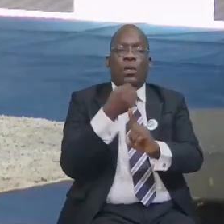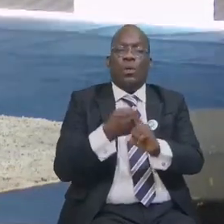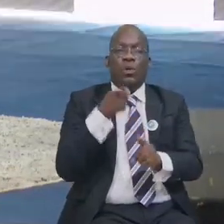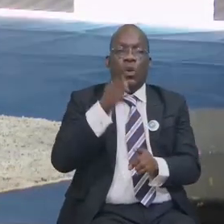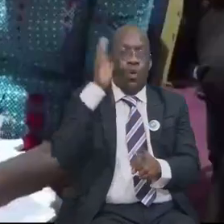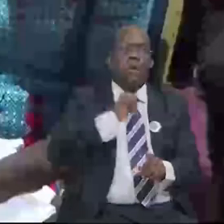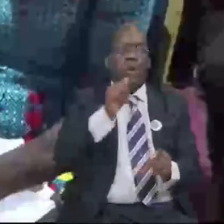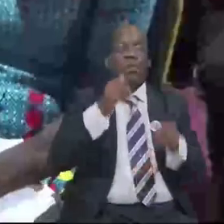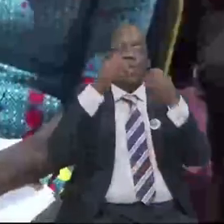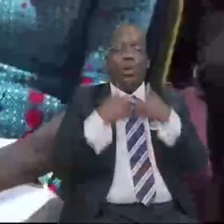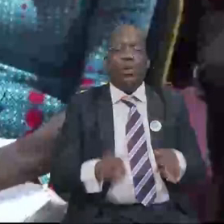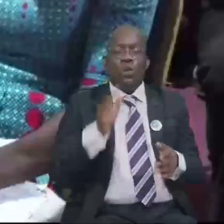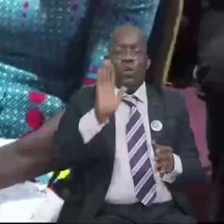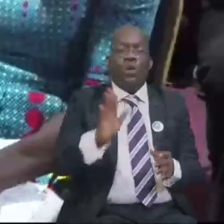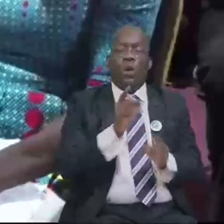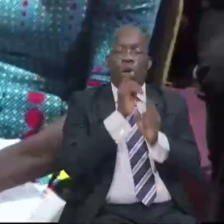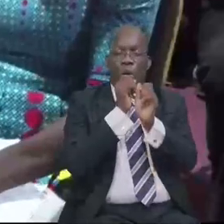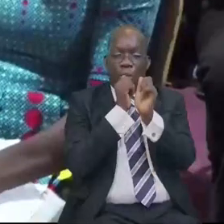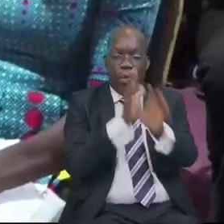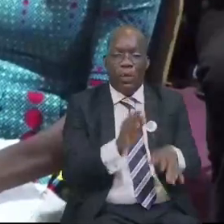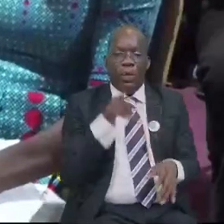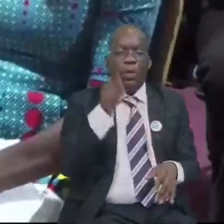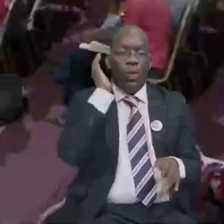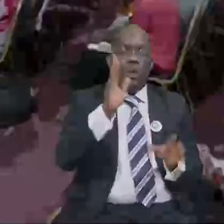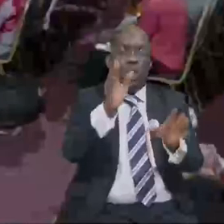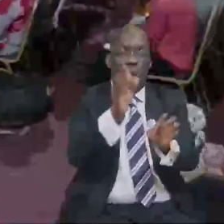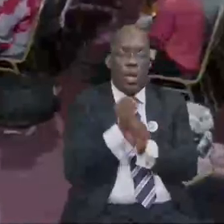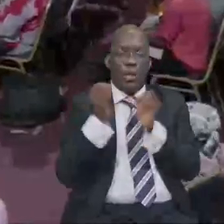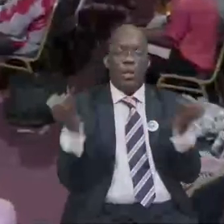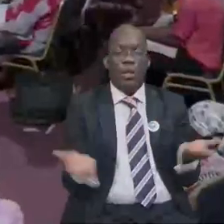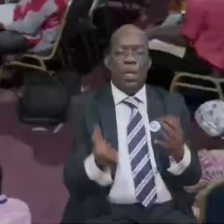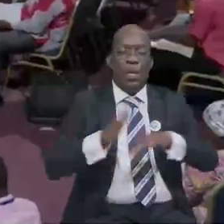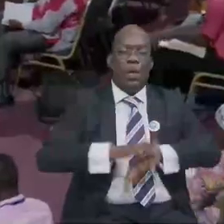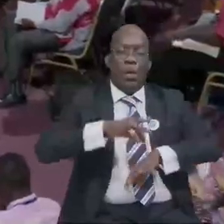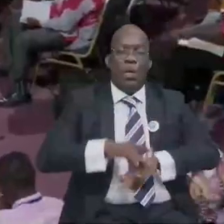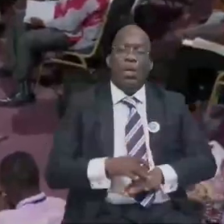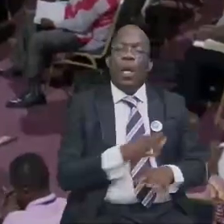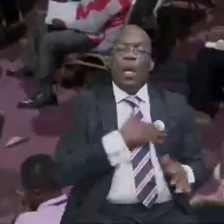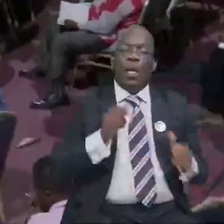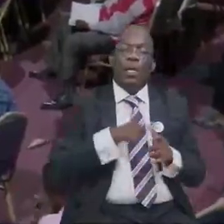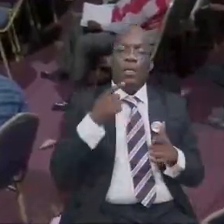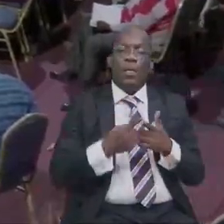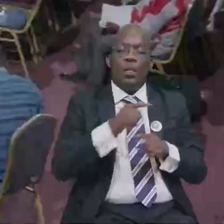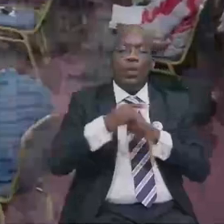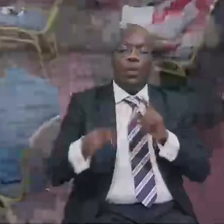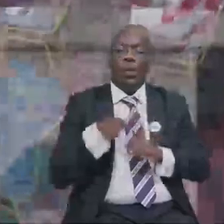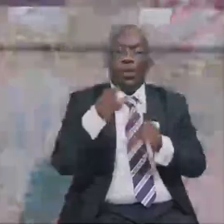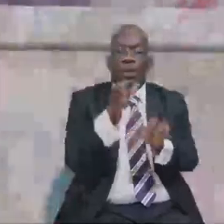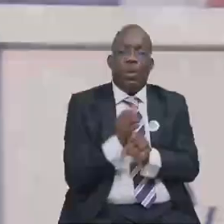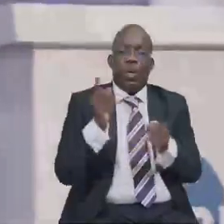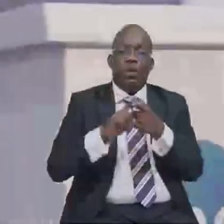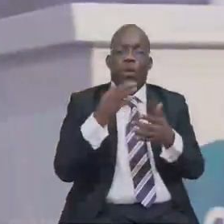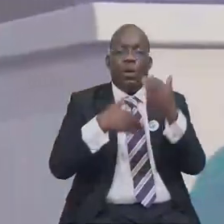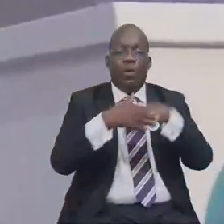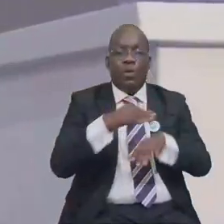votre récompense. Vous recevrez ça sur la terre. Et quand vous serez au ciel, je ne sais pas si